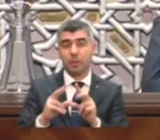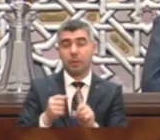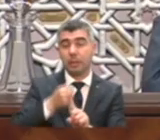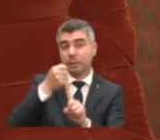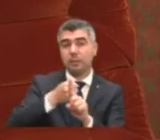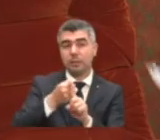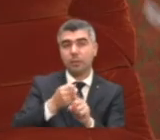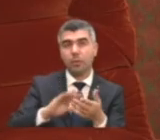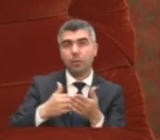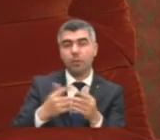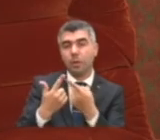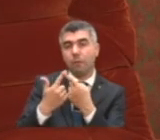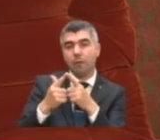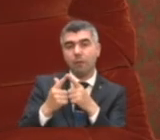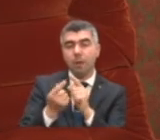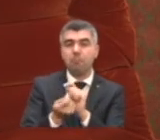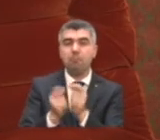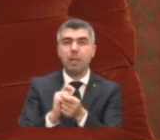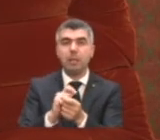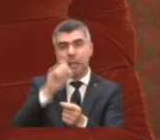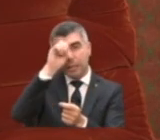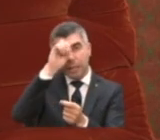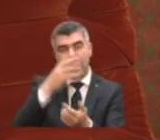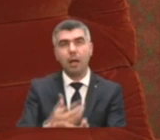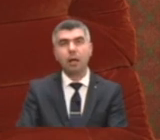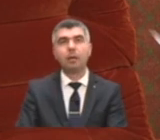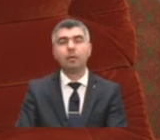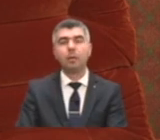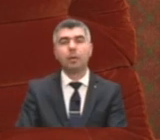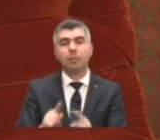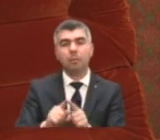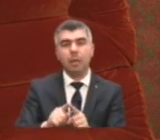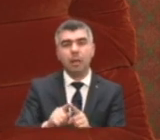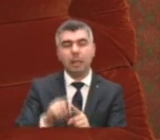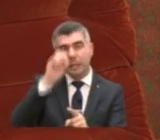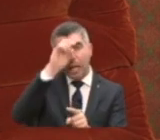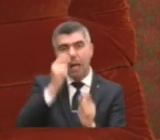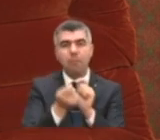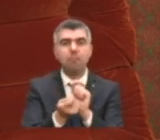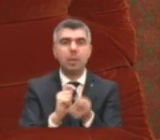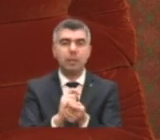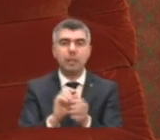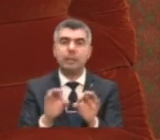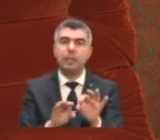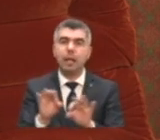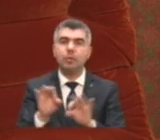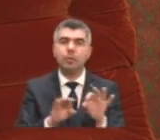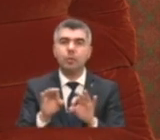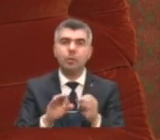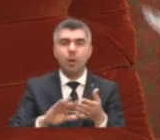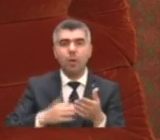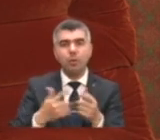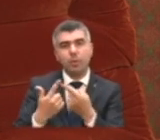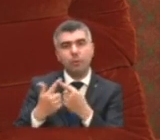على تنويع ديال مصادر الطاقة بما فيها الطاقة البديلة. ونذكركم غير بأن استراتيجية الطاقية الوطنية اللي كانت